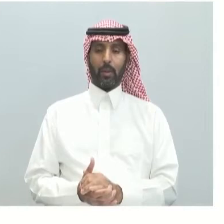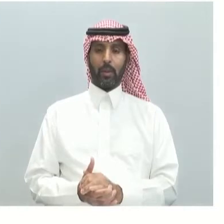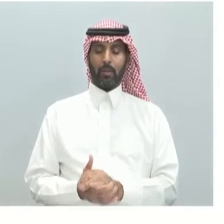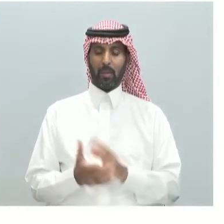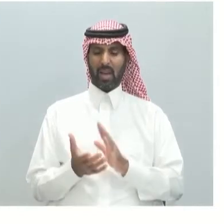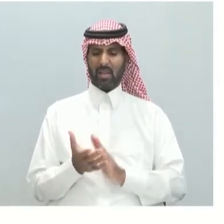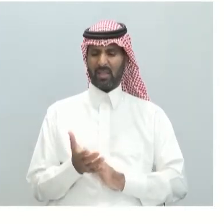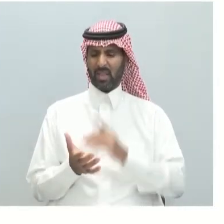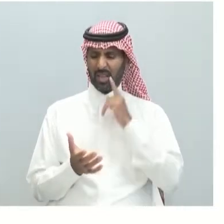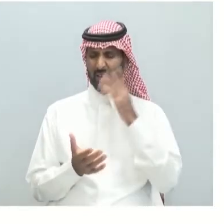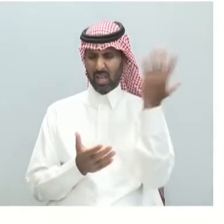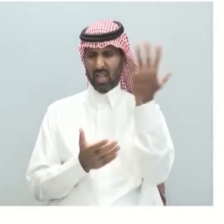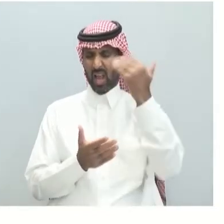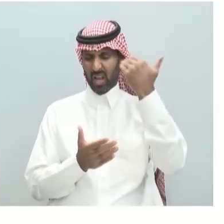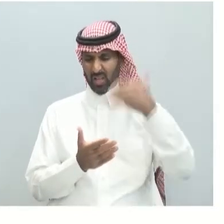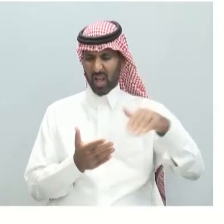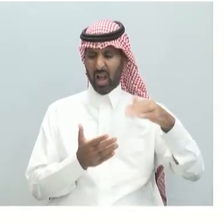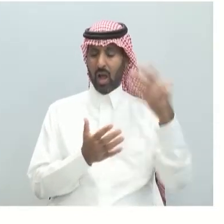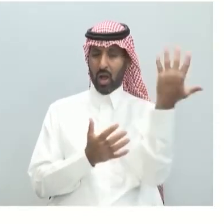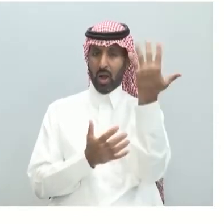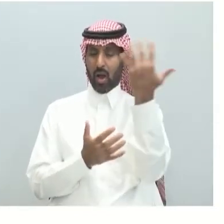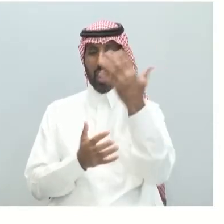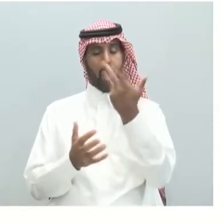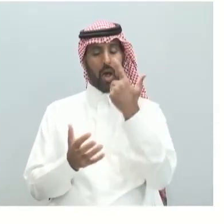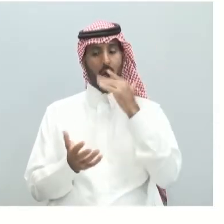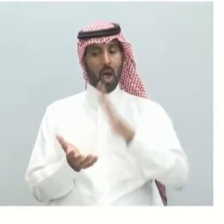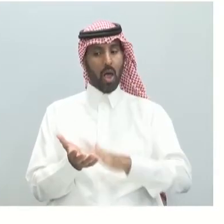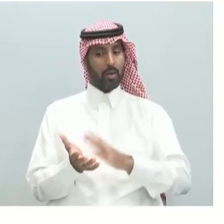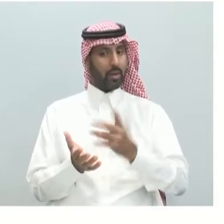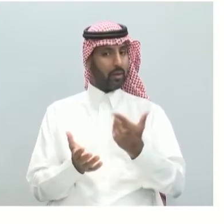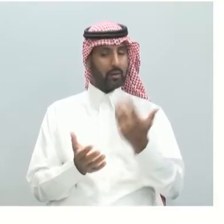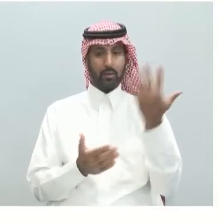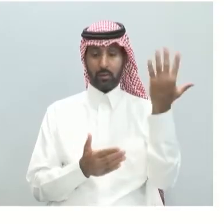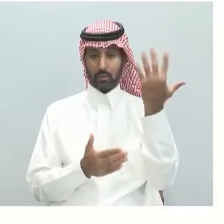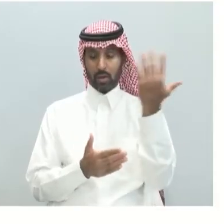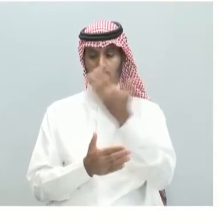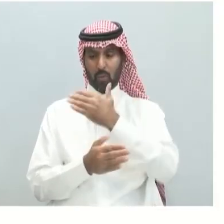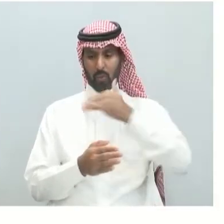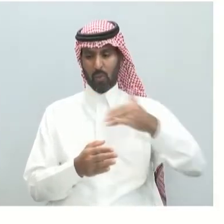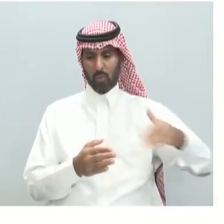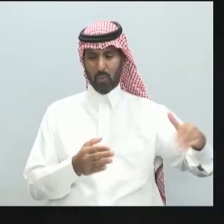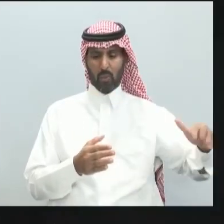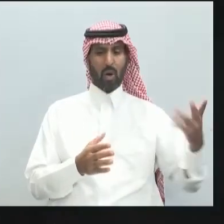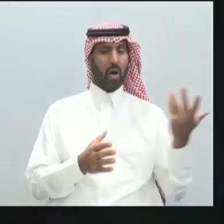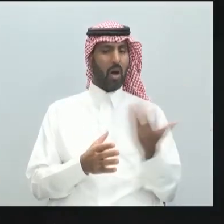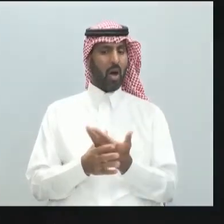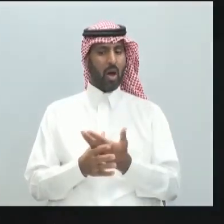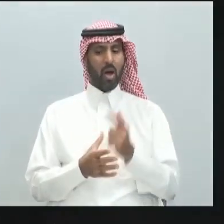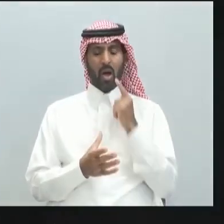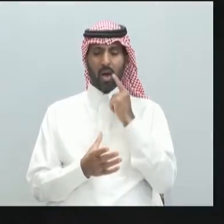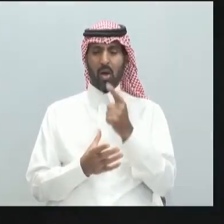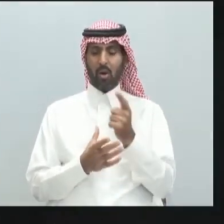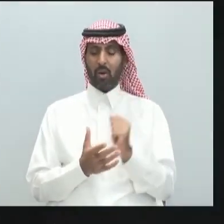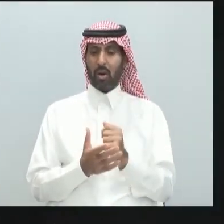من مخاطر قطع الاشجار ايضا ورد في نص لماذا عدد من